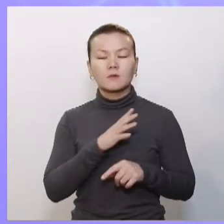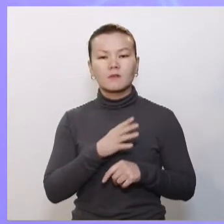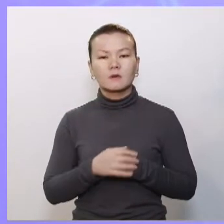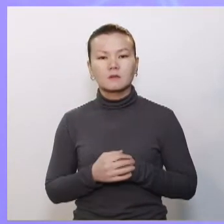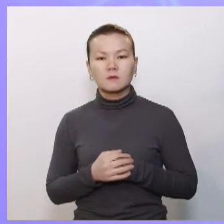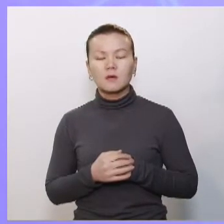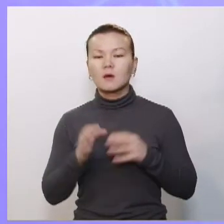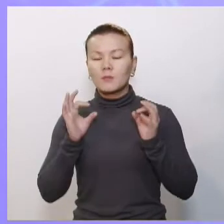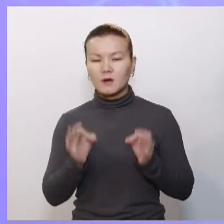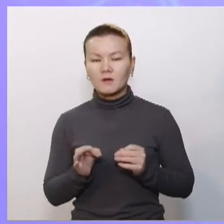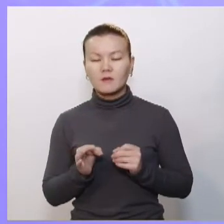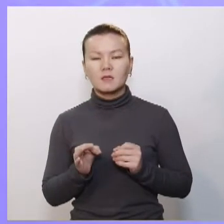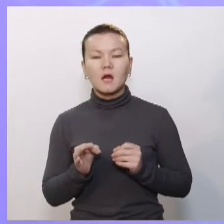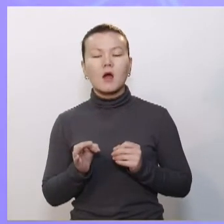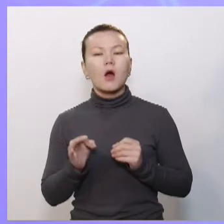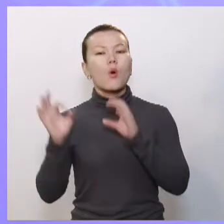Туура, күзүндө.